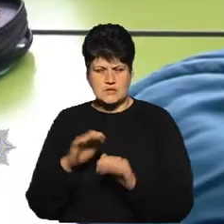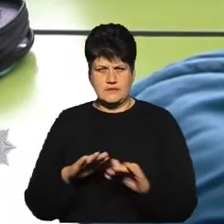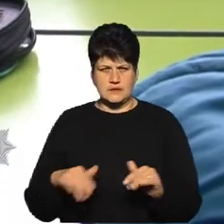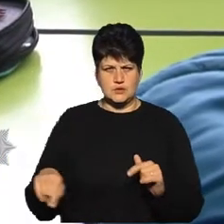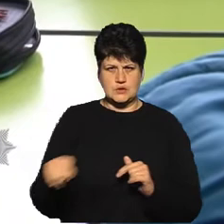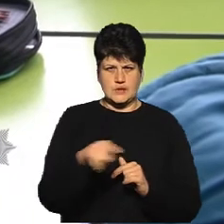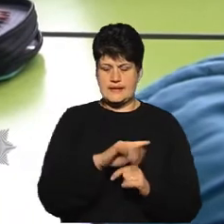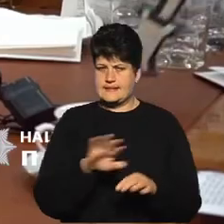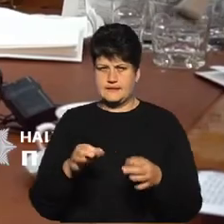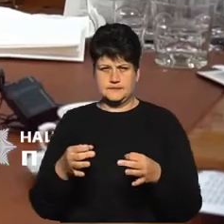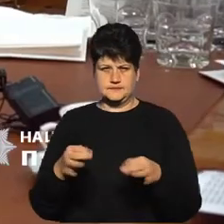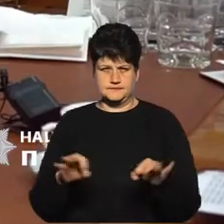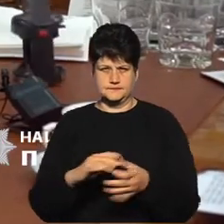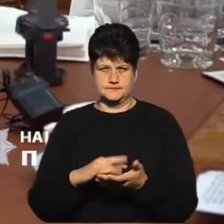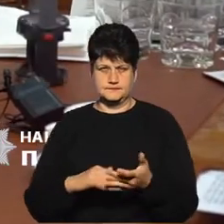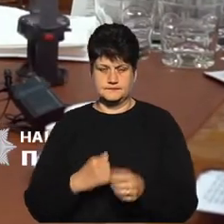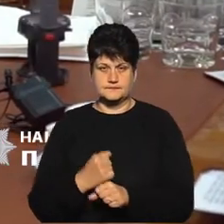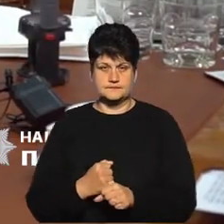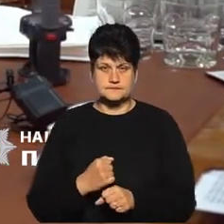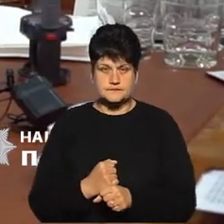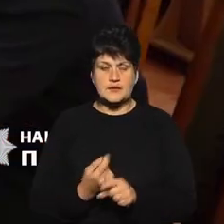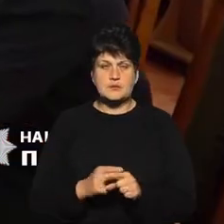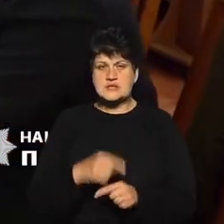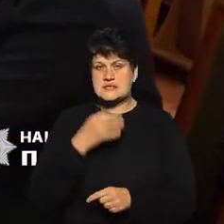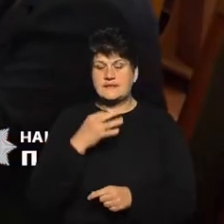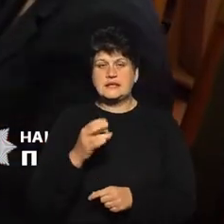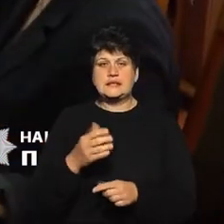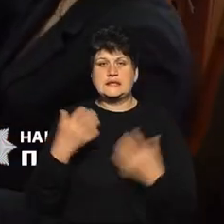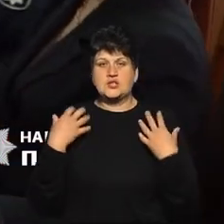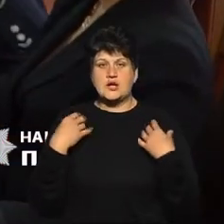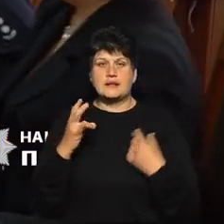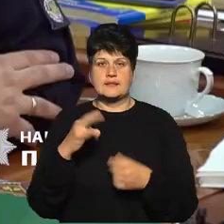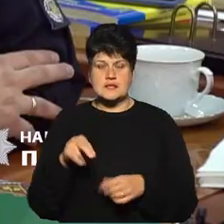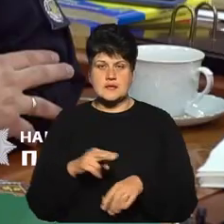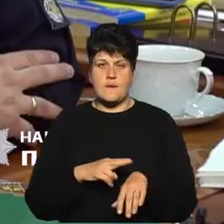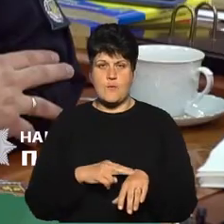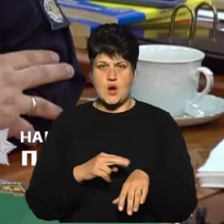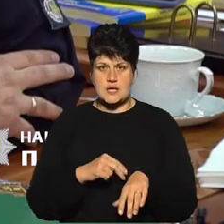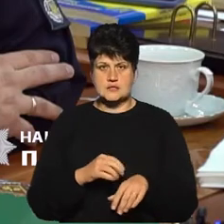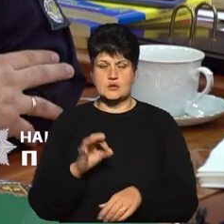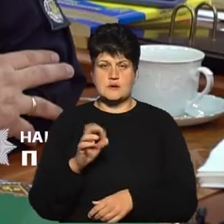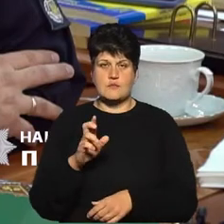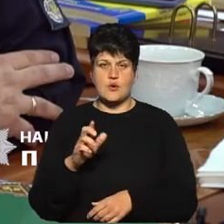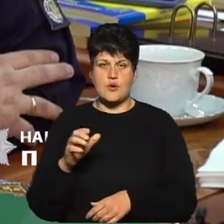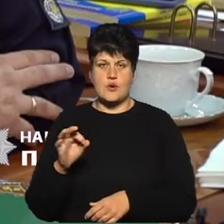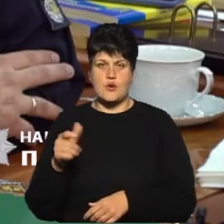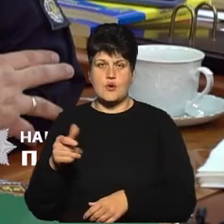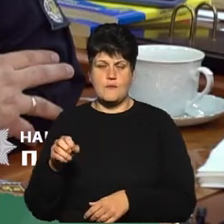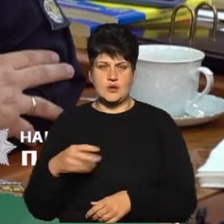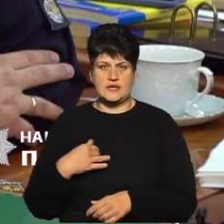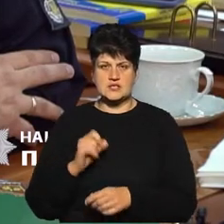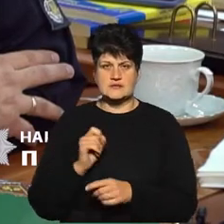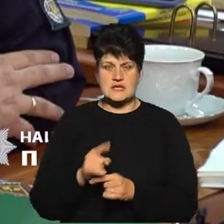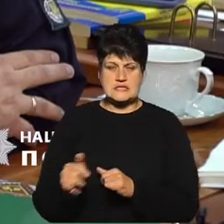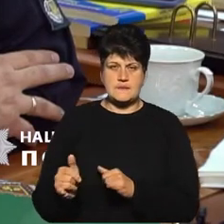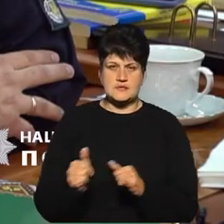не допускати їх надалі. Про це повідомив начальник Нацполіції області Олександр Богомол. Наше основне завдання в першу чергу –